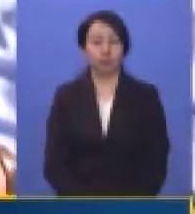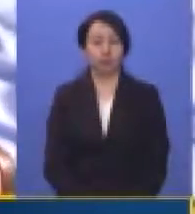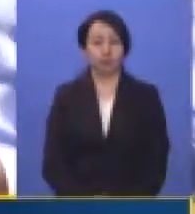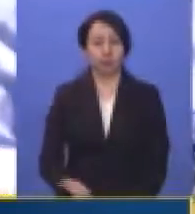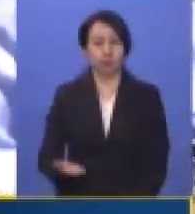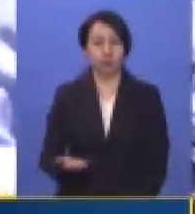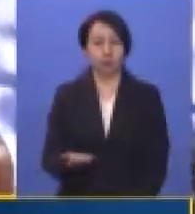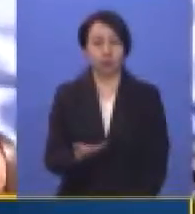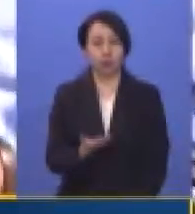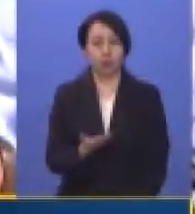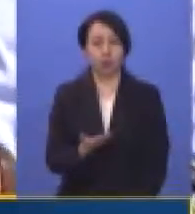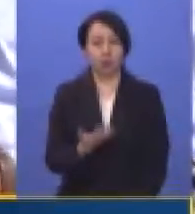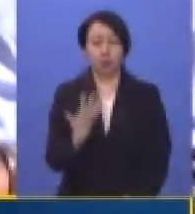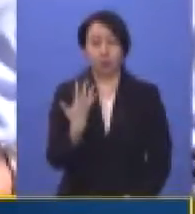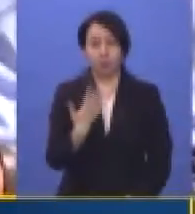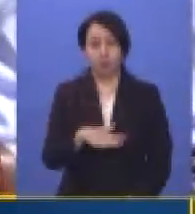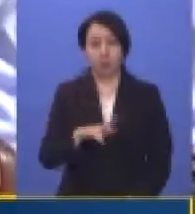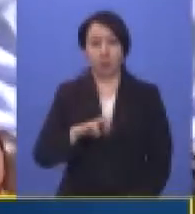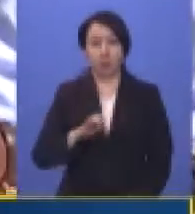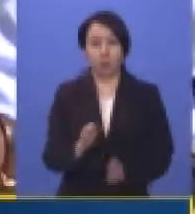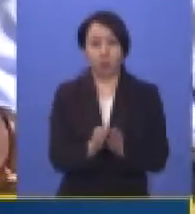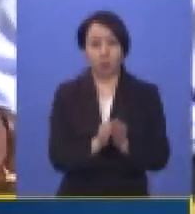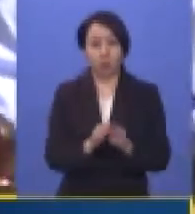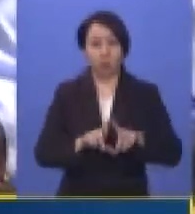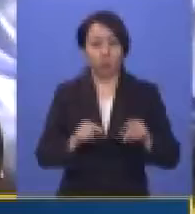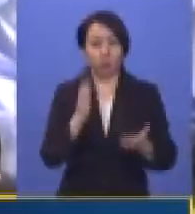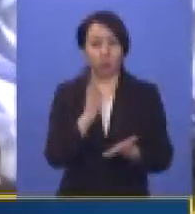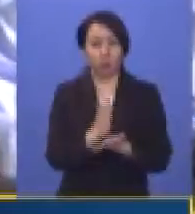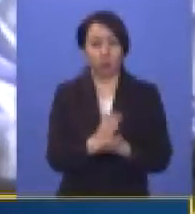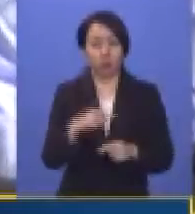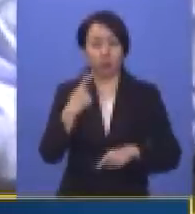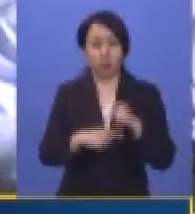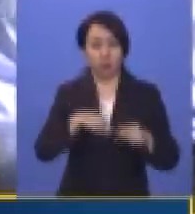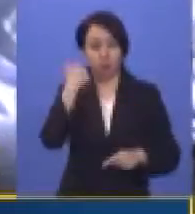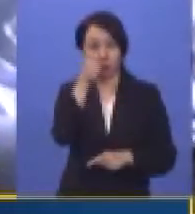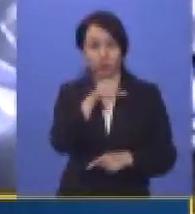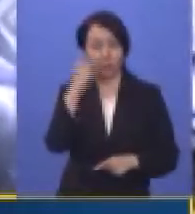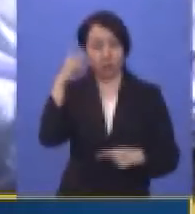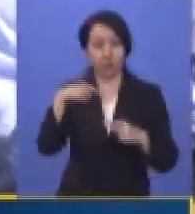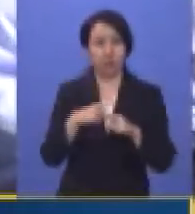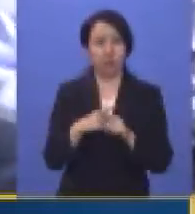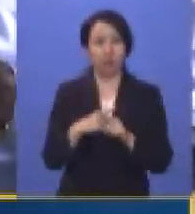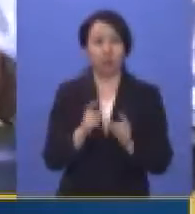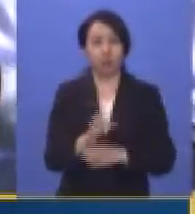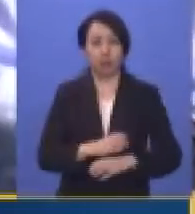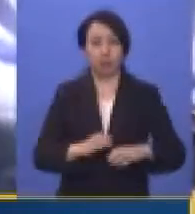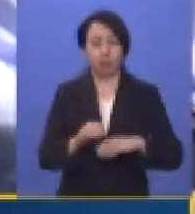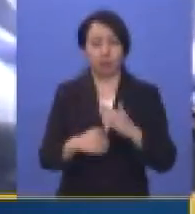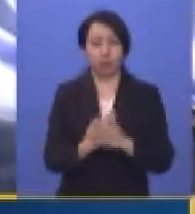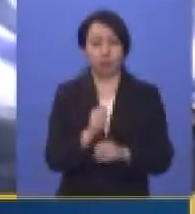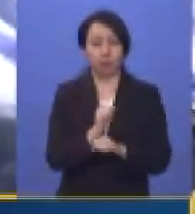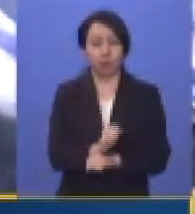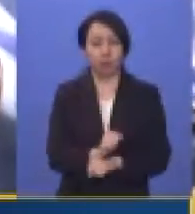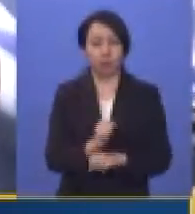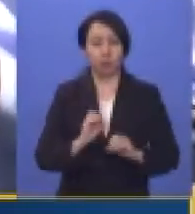до 50 тонн. 50 тоннаға шақталған көкөніс қоймасы бар. Келер жылы заманауи технологиялармен қамтылған жаңа сақтау